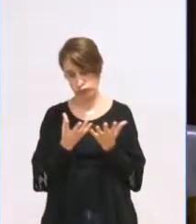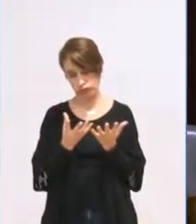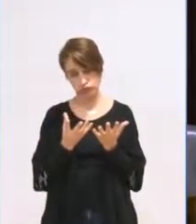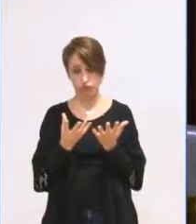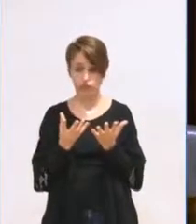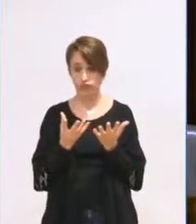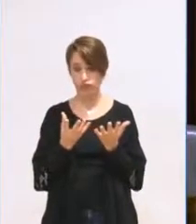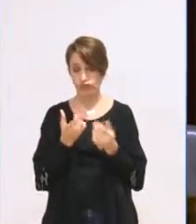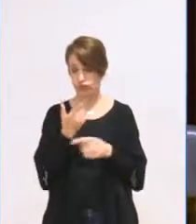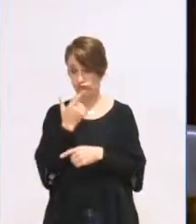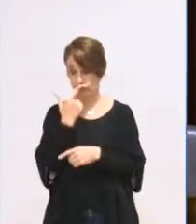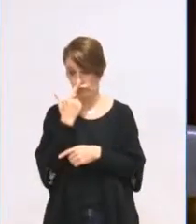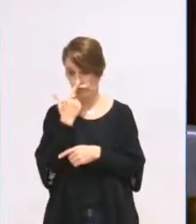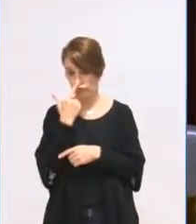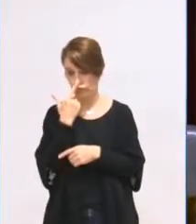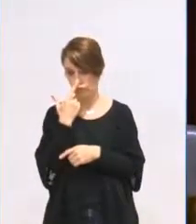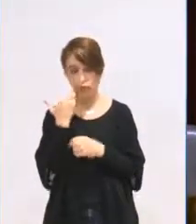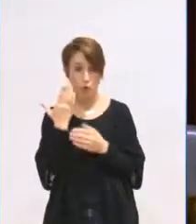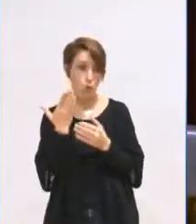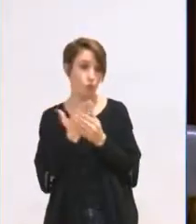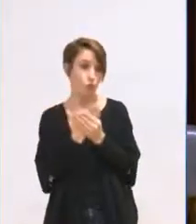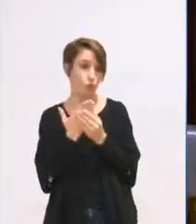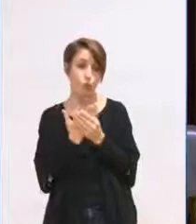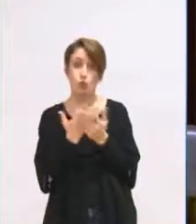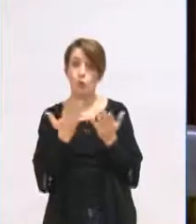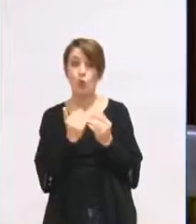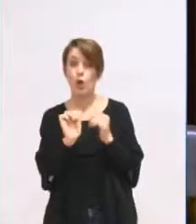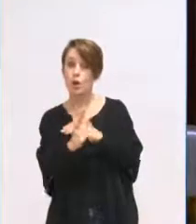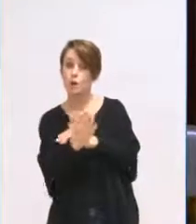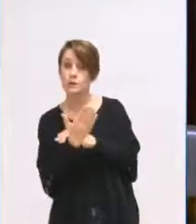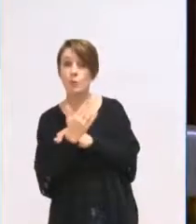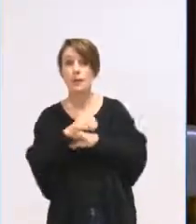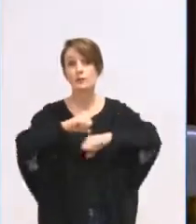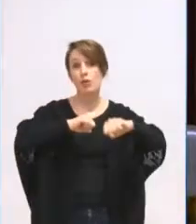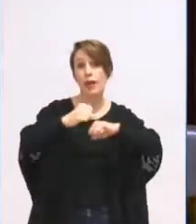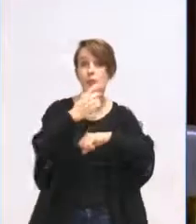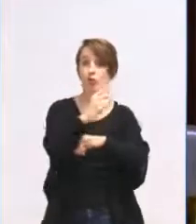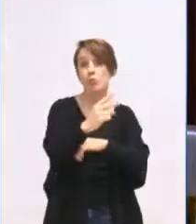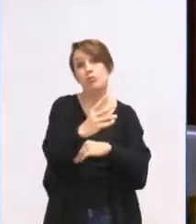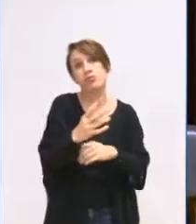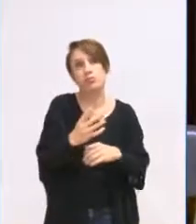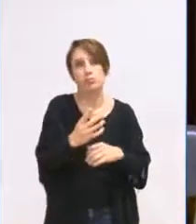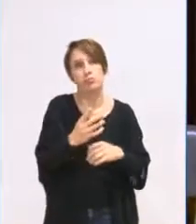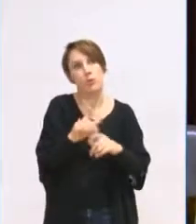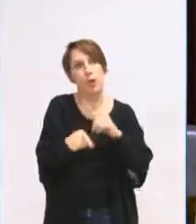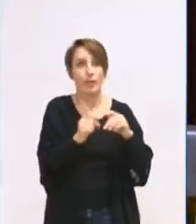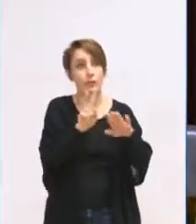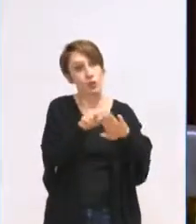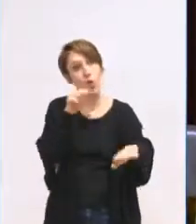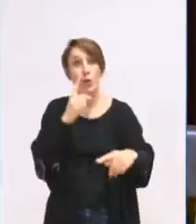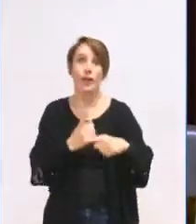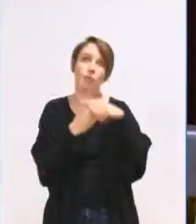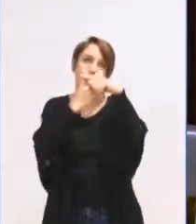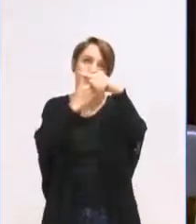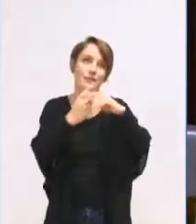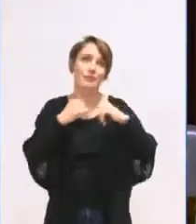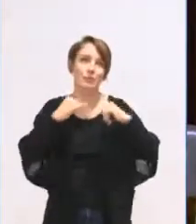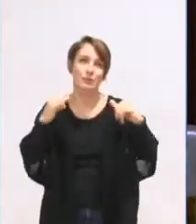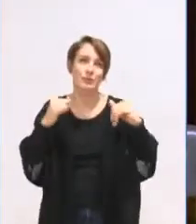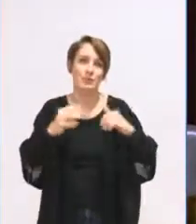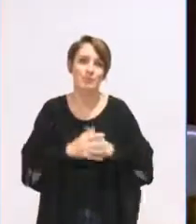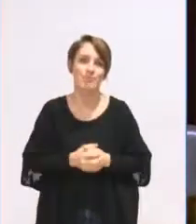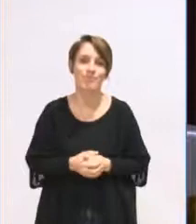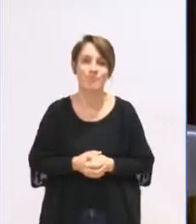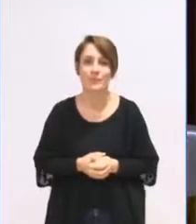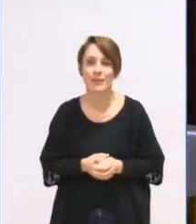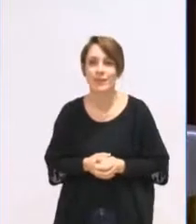un document de présentation de vos actions, très positif pour ce que vous faites. J'aime pas